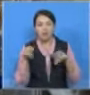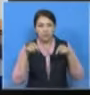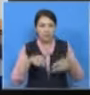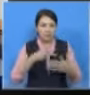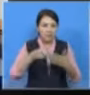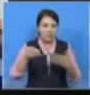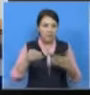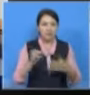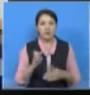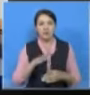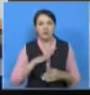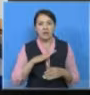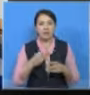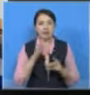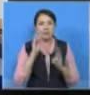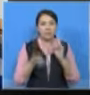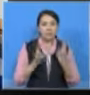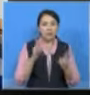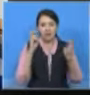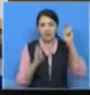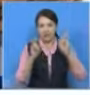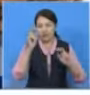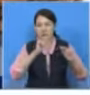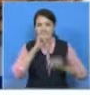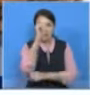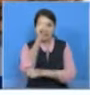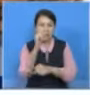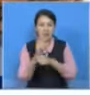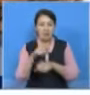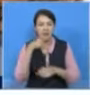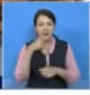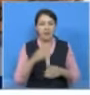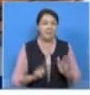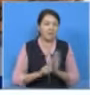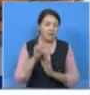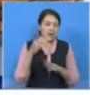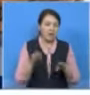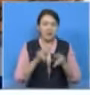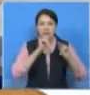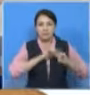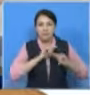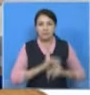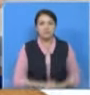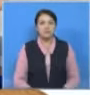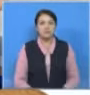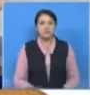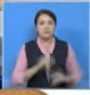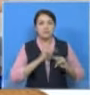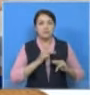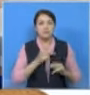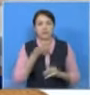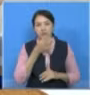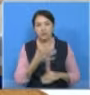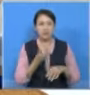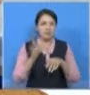алады. Гүлдар Әбдірімова болса, осы кондитерлік цехтің қызметкері. Аталған орталық ашылғаннан бастап осында жұмыс істейді. Жұмысым өте